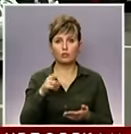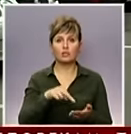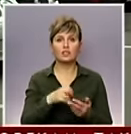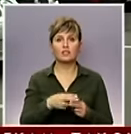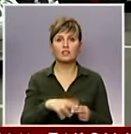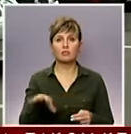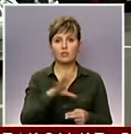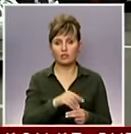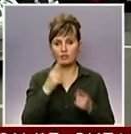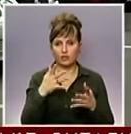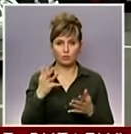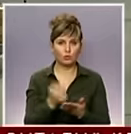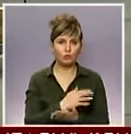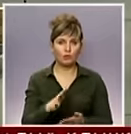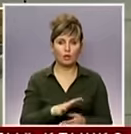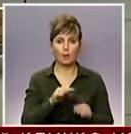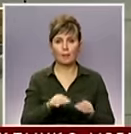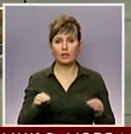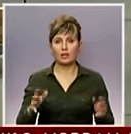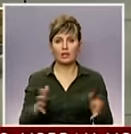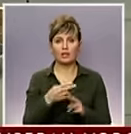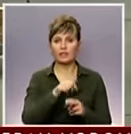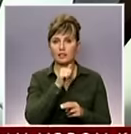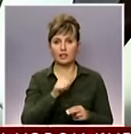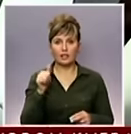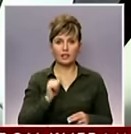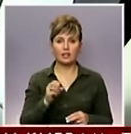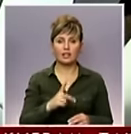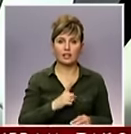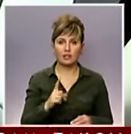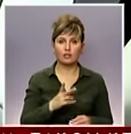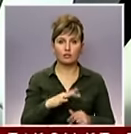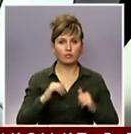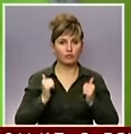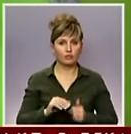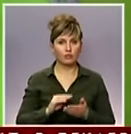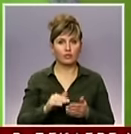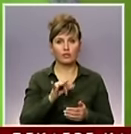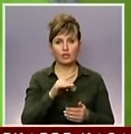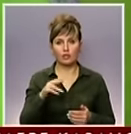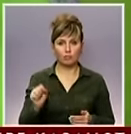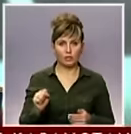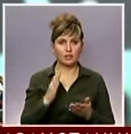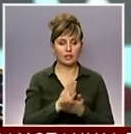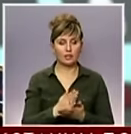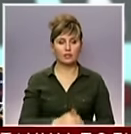всем этим, выяснить так и не удалось. Парковщики хранят эту тайну как партизаны. Правда, на их форме указана фирма «The Little Beetle».